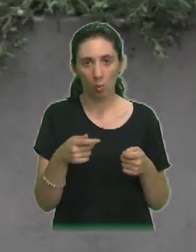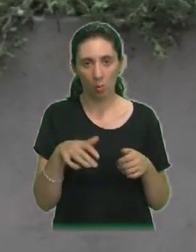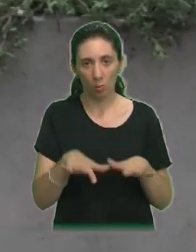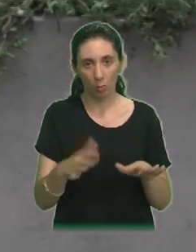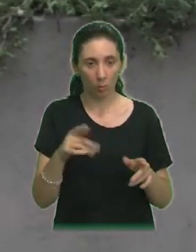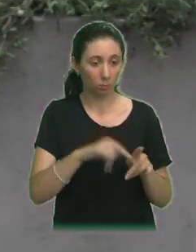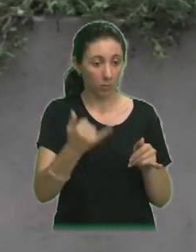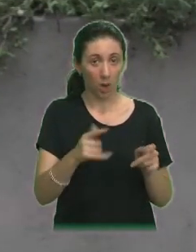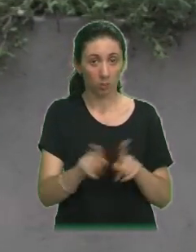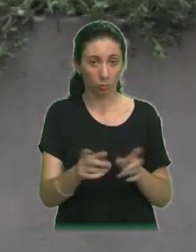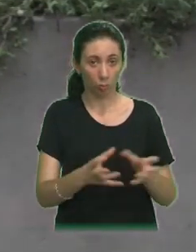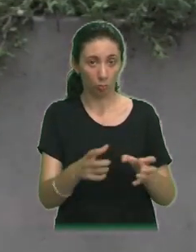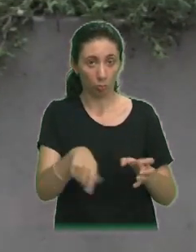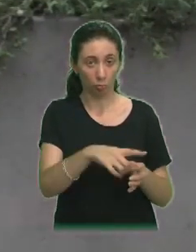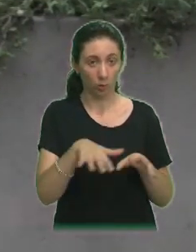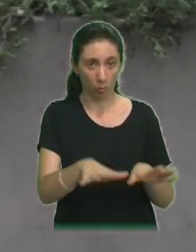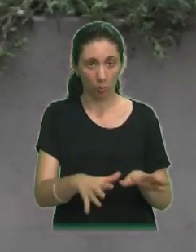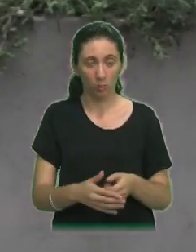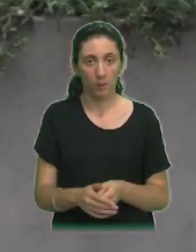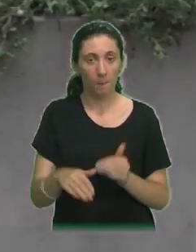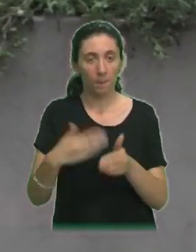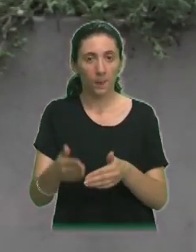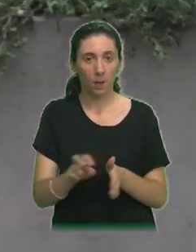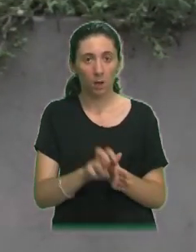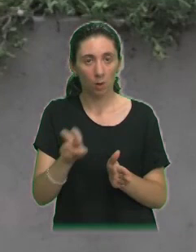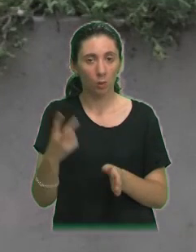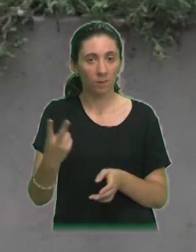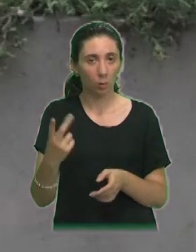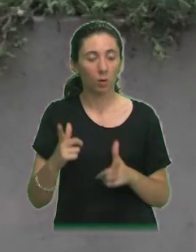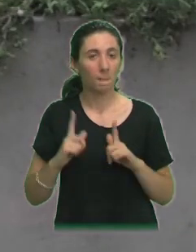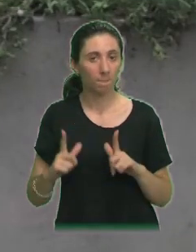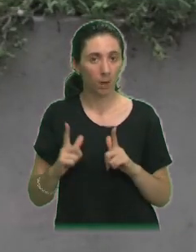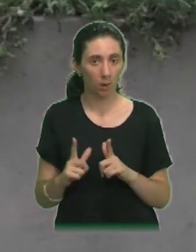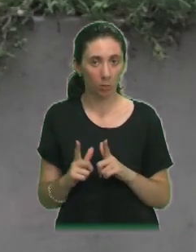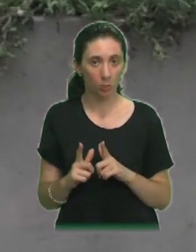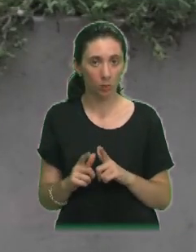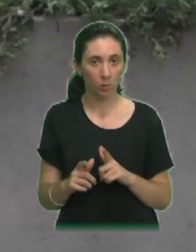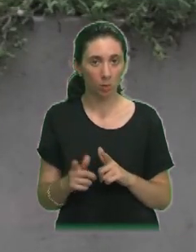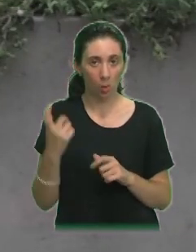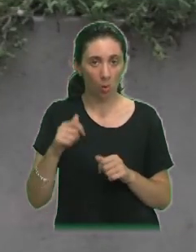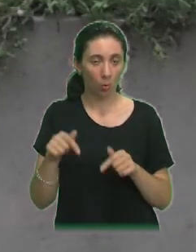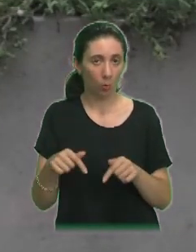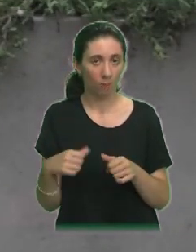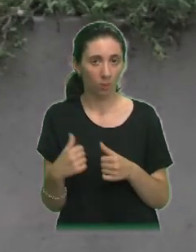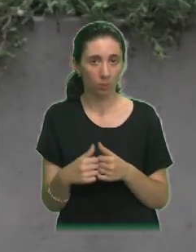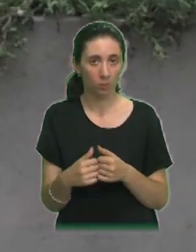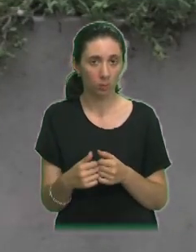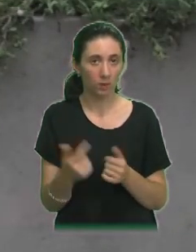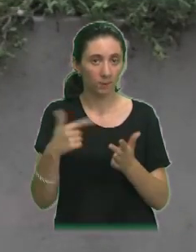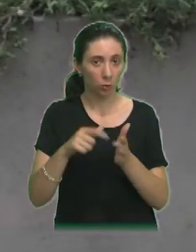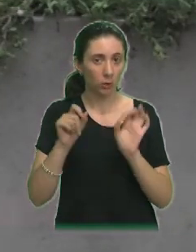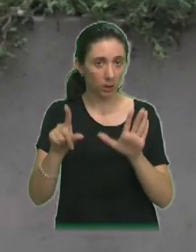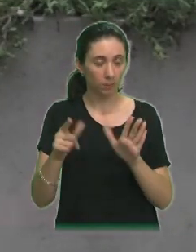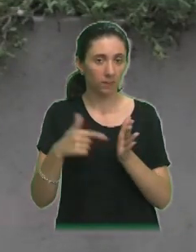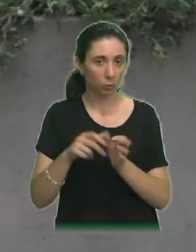sam upoznala hrpu ljudi s kojima se i dan danas družim. Nakon toga sam imala 2 godine pauze